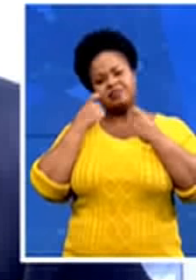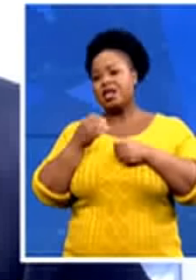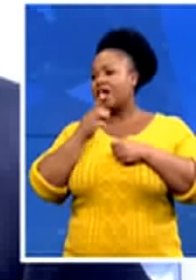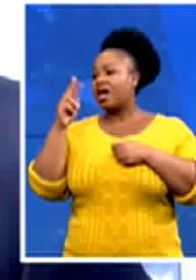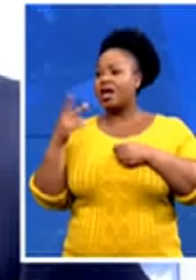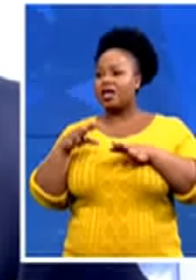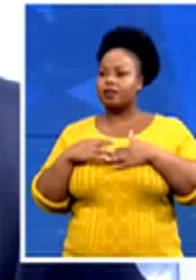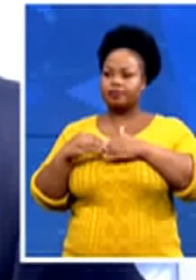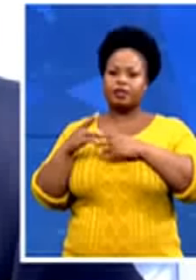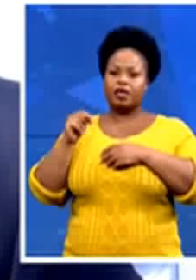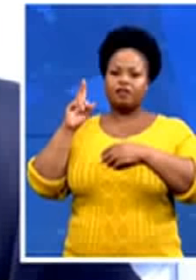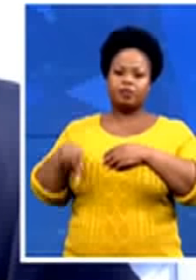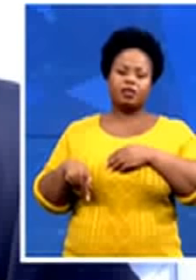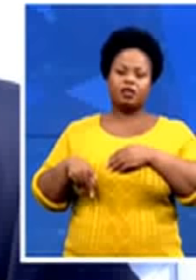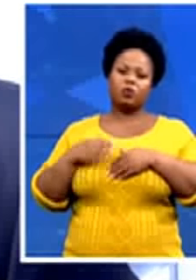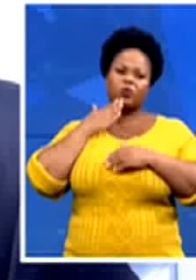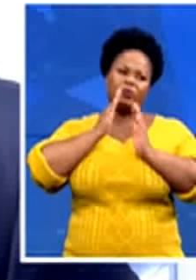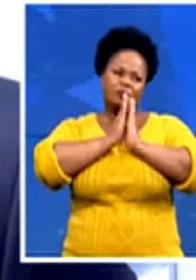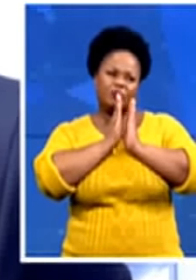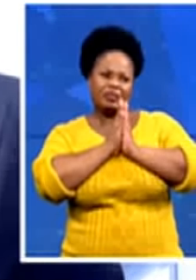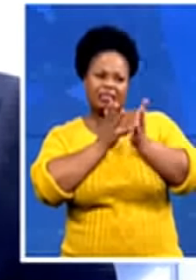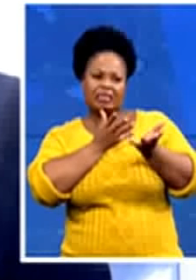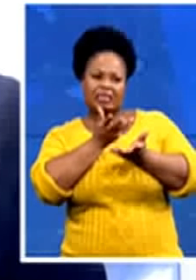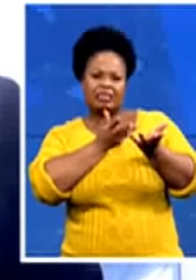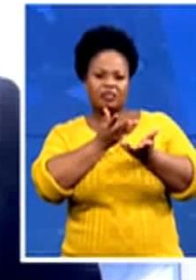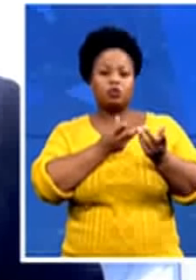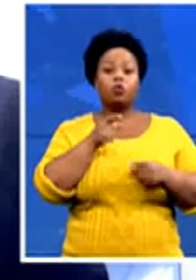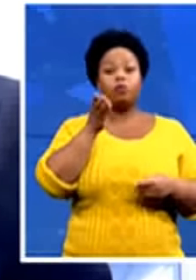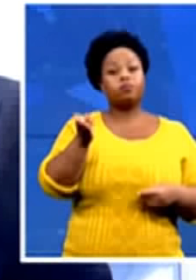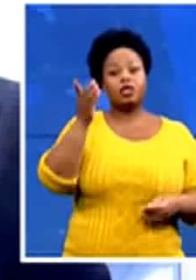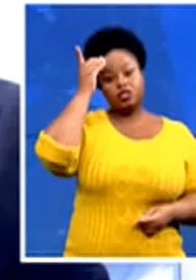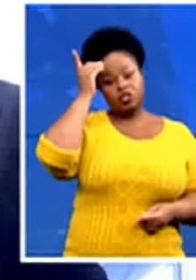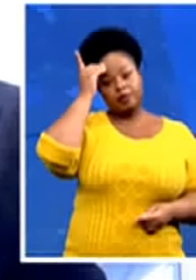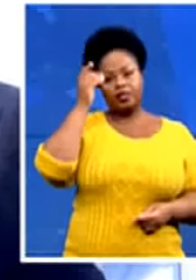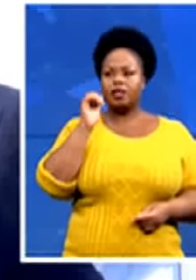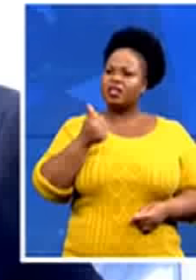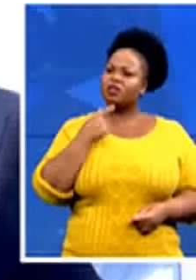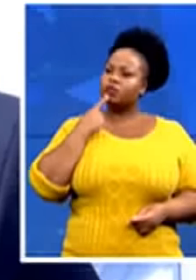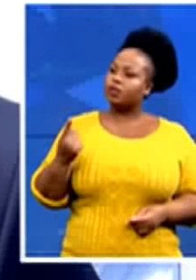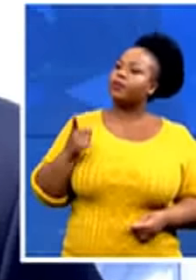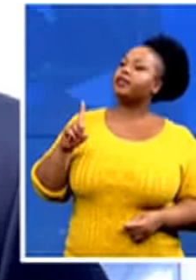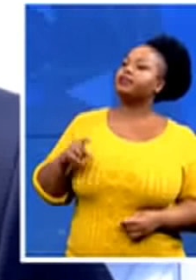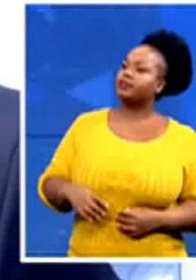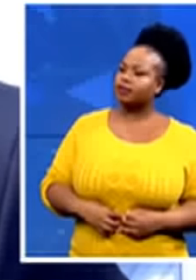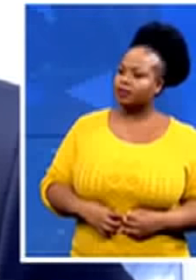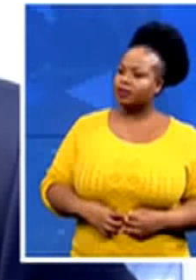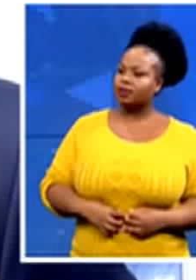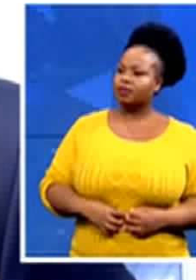bezomncenga sasihlezi eThekwini kwathi uthini wena ngoba phela ubuye